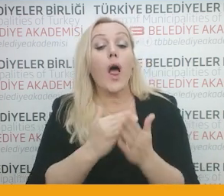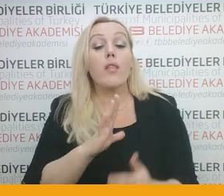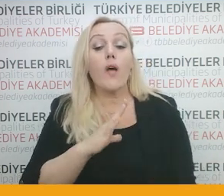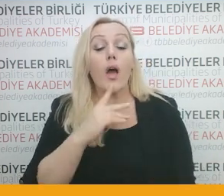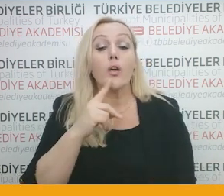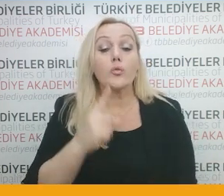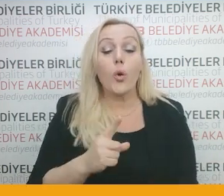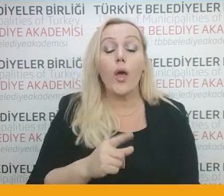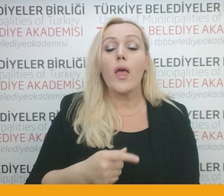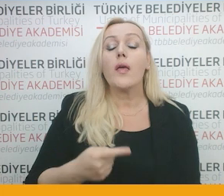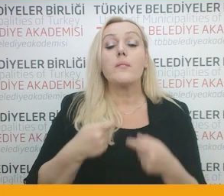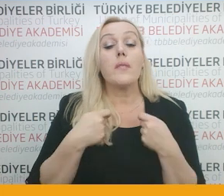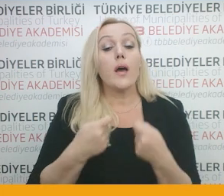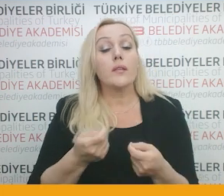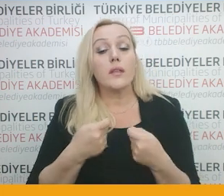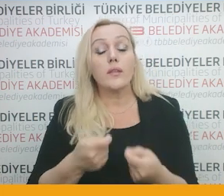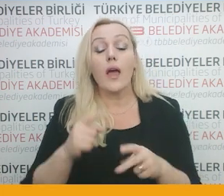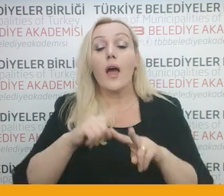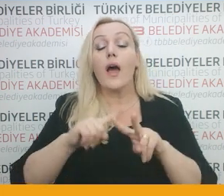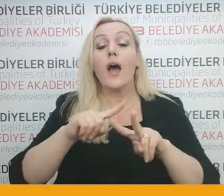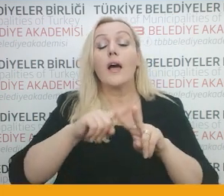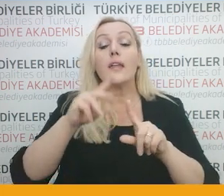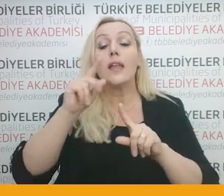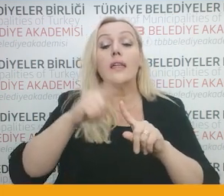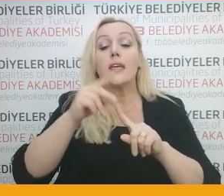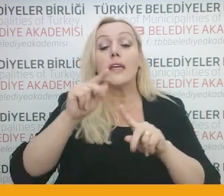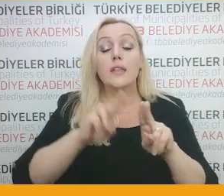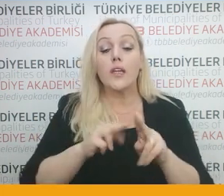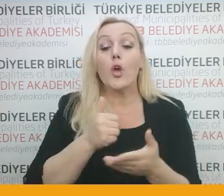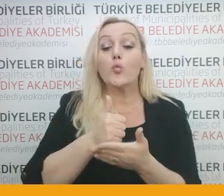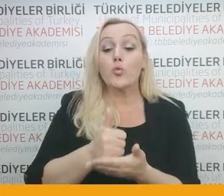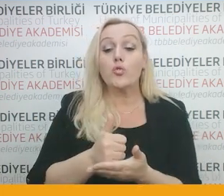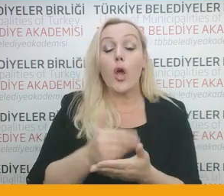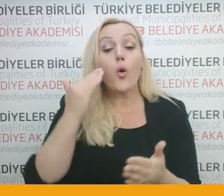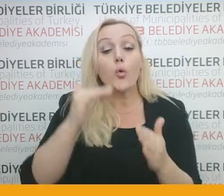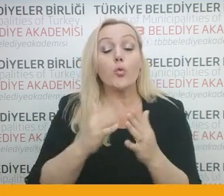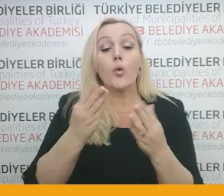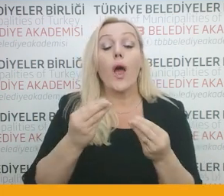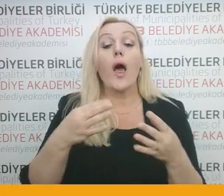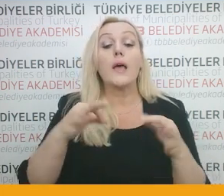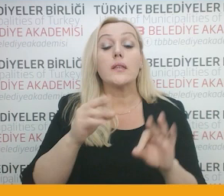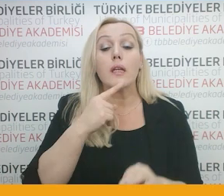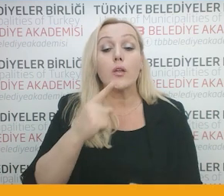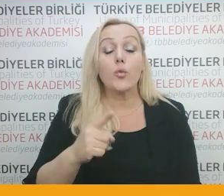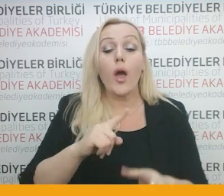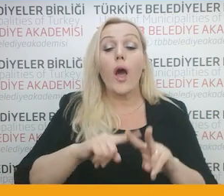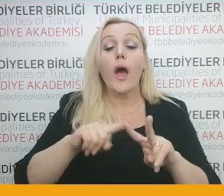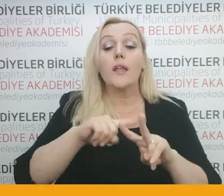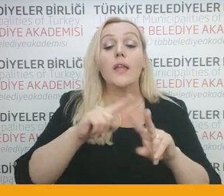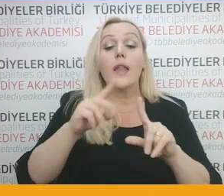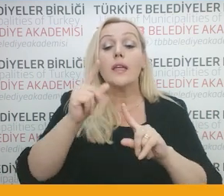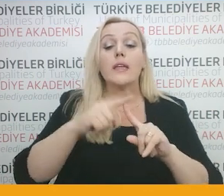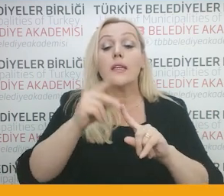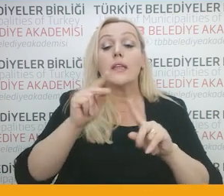ki giderlerinizi analitik bütçe sınıflandırması uygun olarak sınıflandırın diyor. Analitik bütçe sınıflandırması